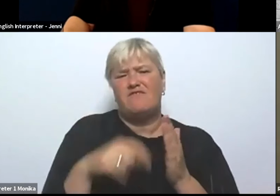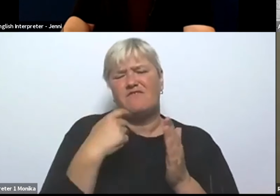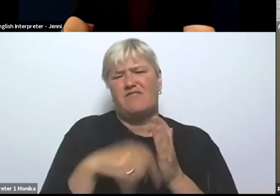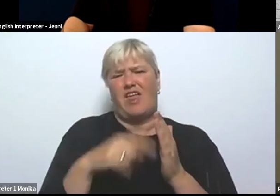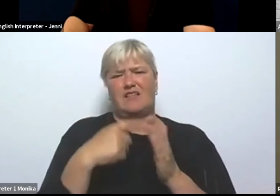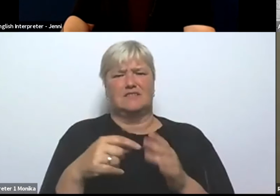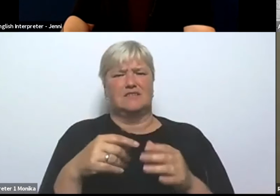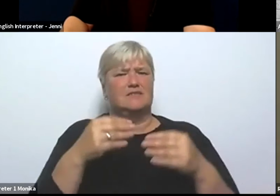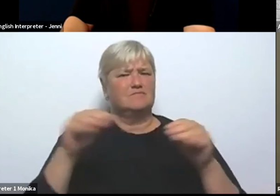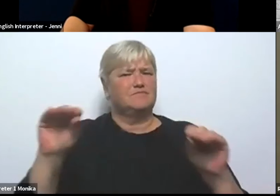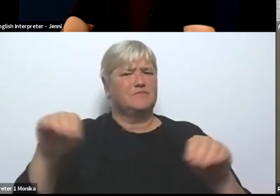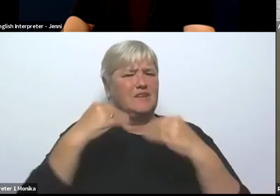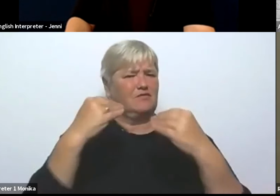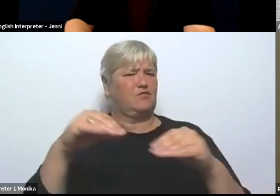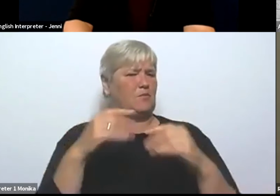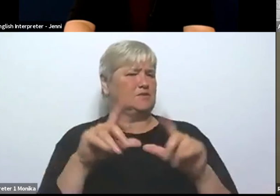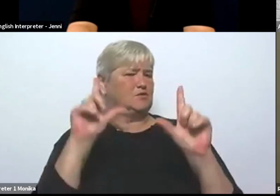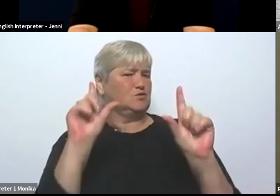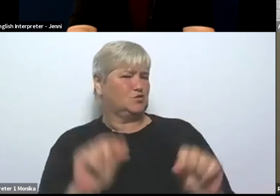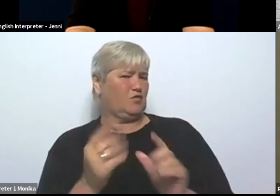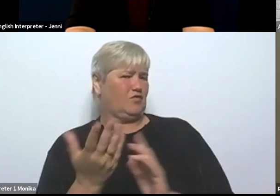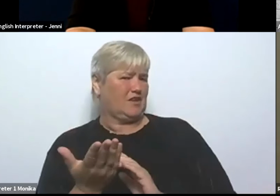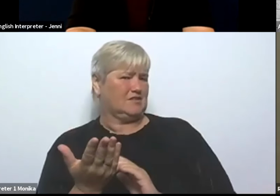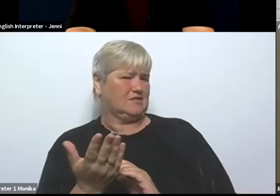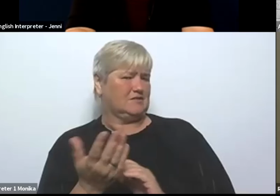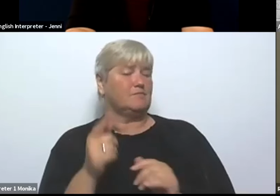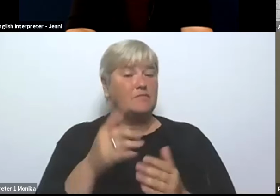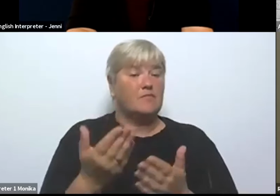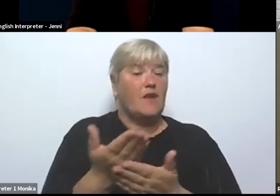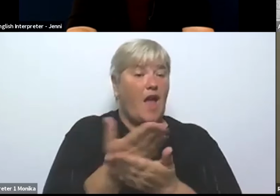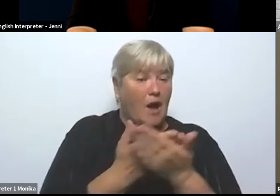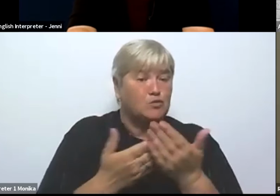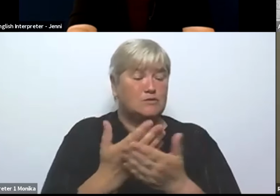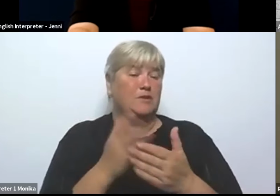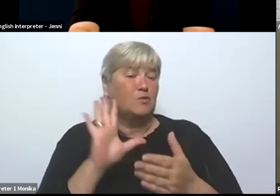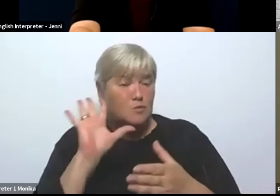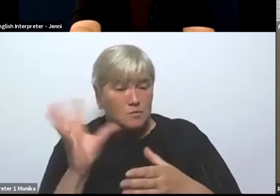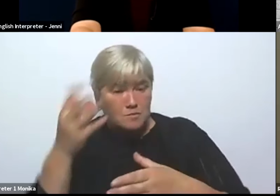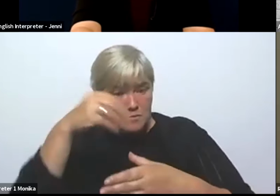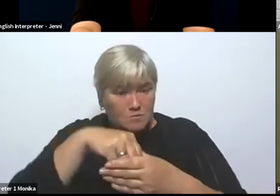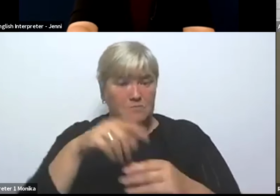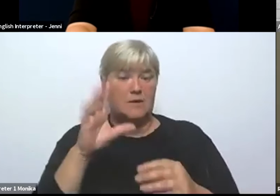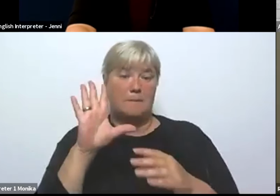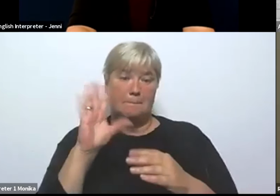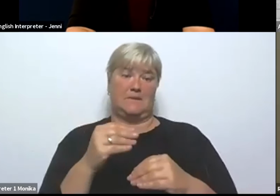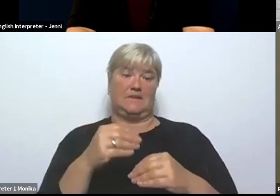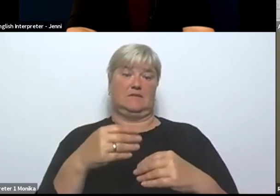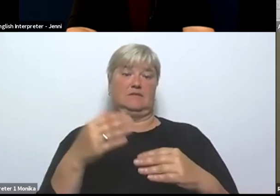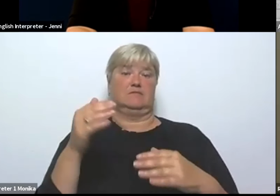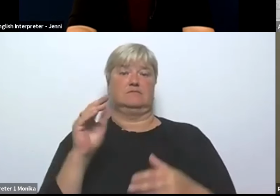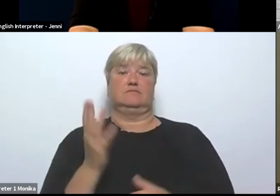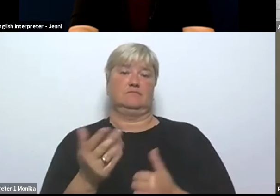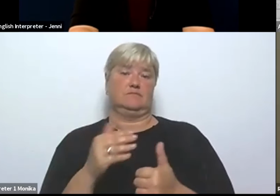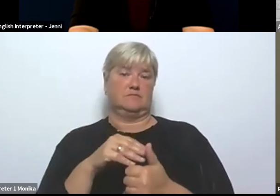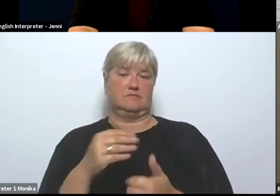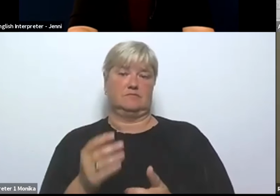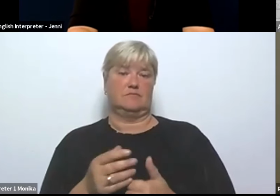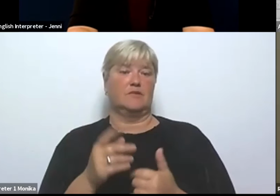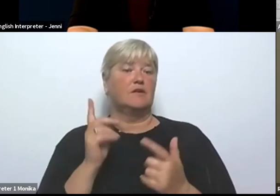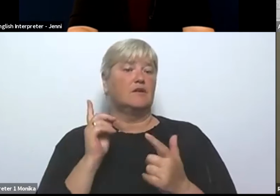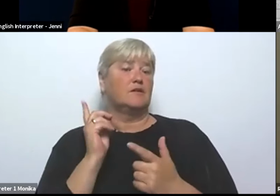das, glaube ich, muss in der Ausbildung mit auf den Weg gegeben werden. Die Ausbildung, vielen Dank.